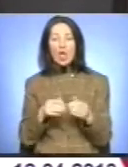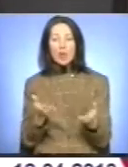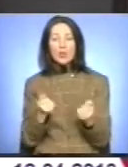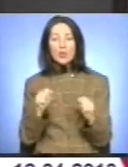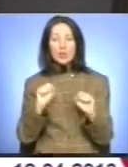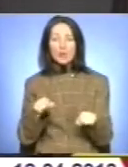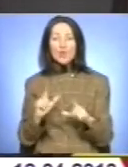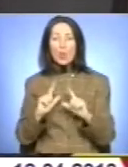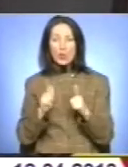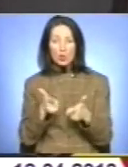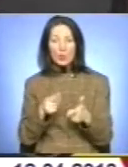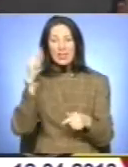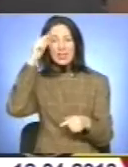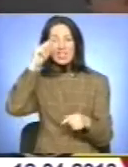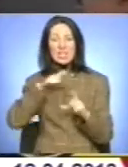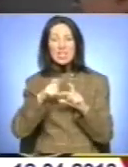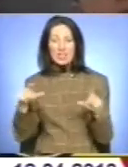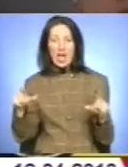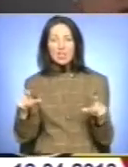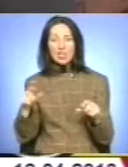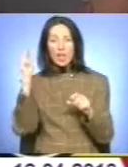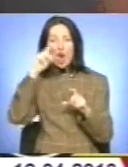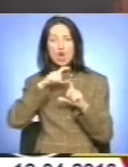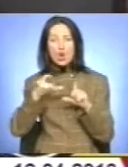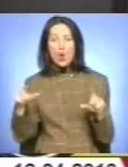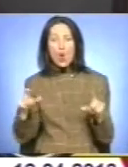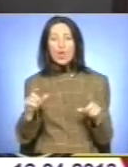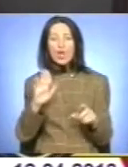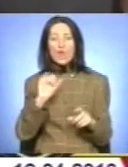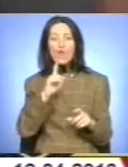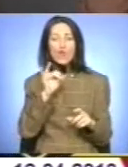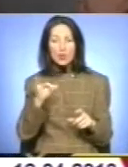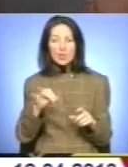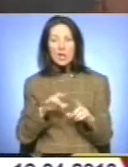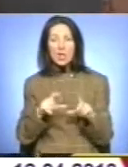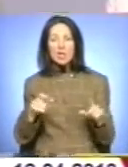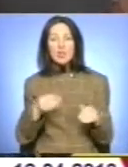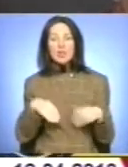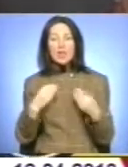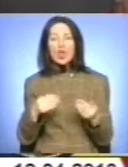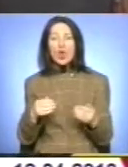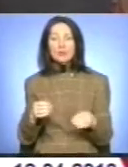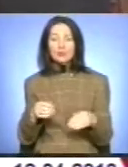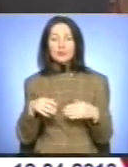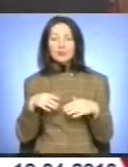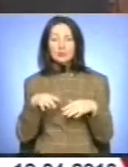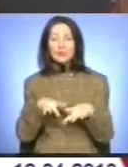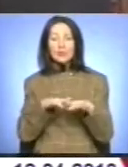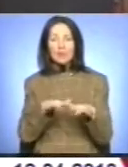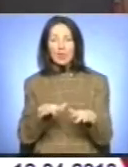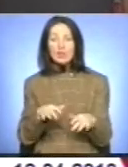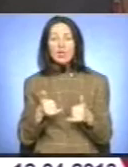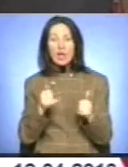поступати в навчальні заклади, в школи, потім в вузи. І це дало величезний поштовх для розвитку і